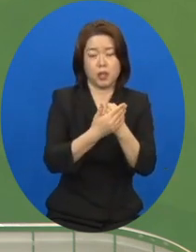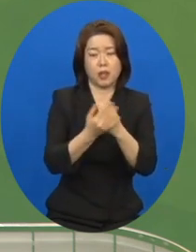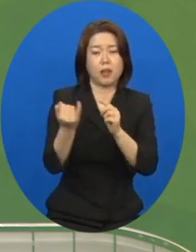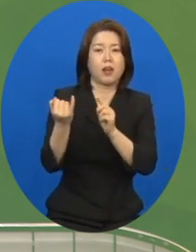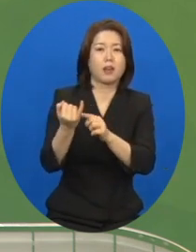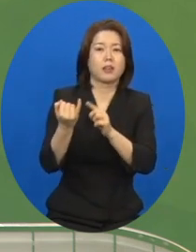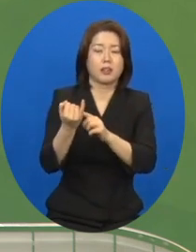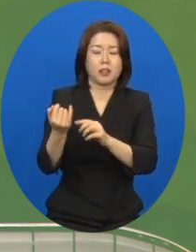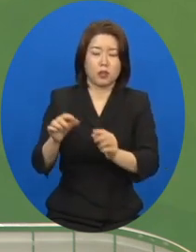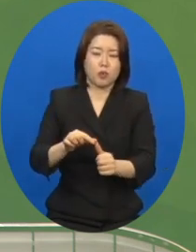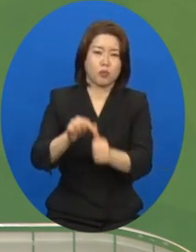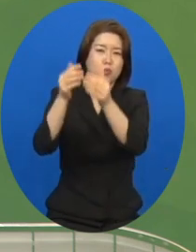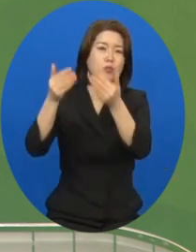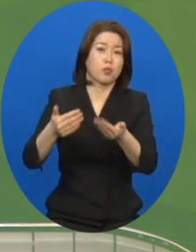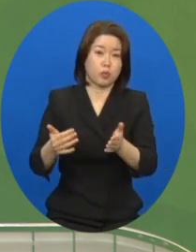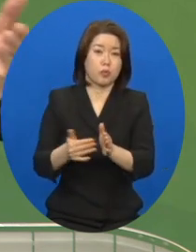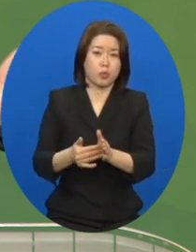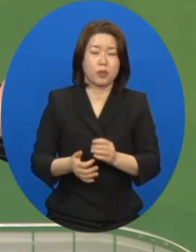살린 거예요.